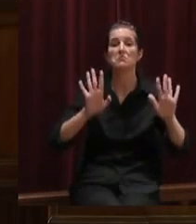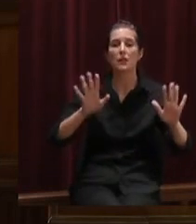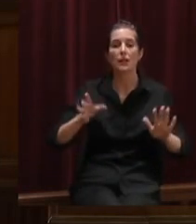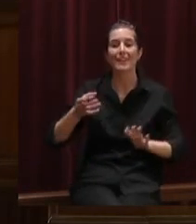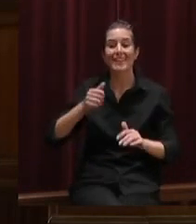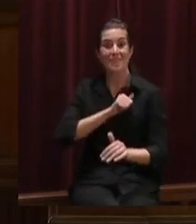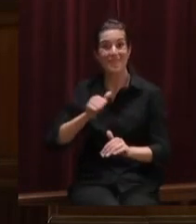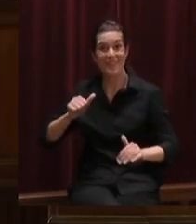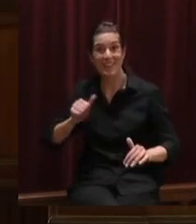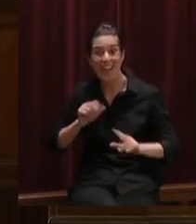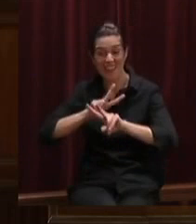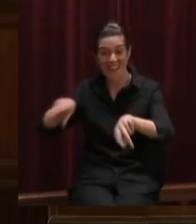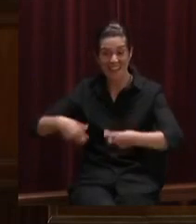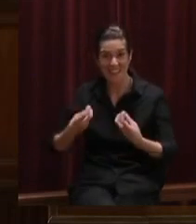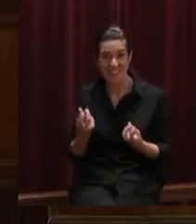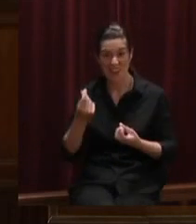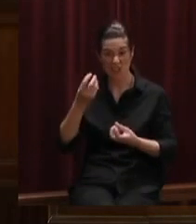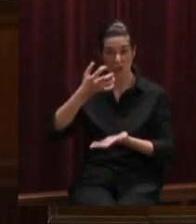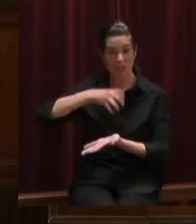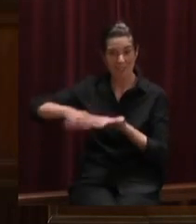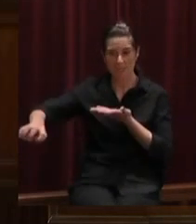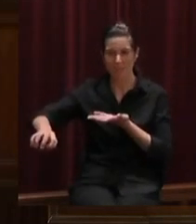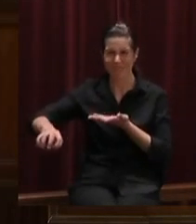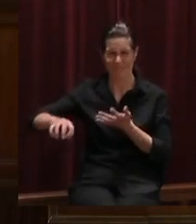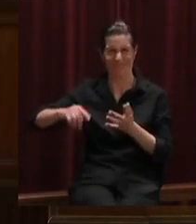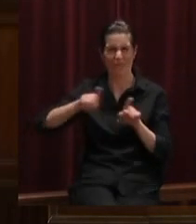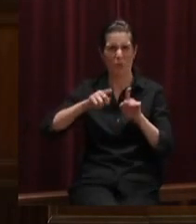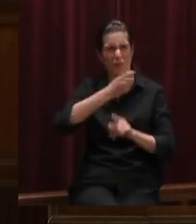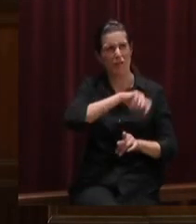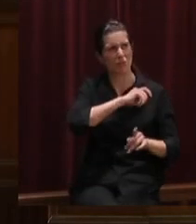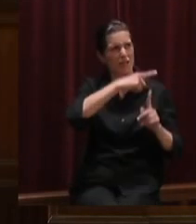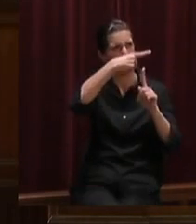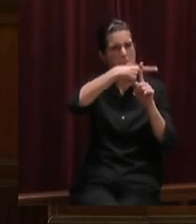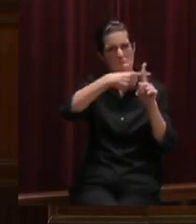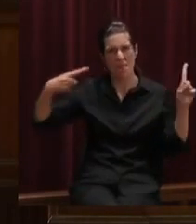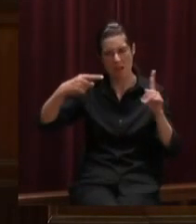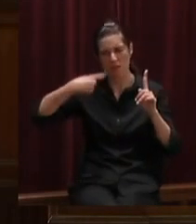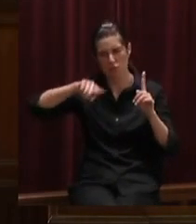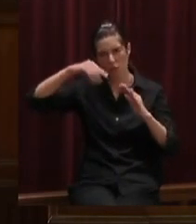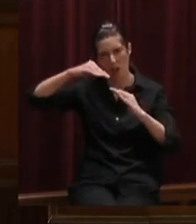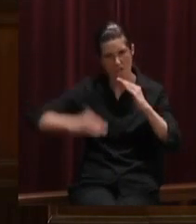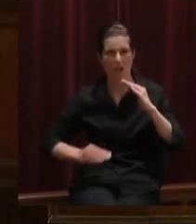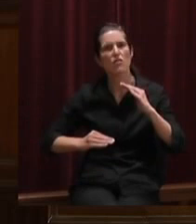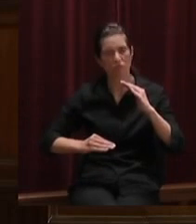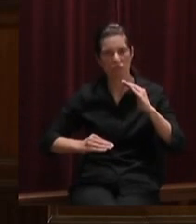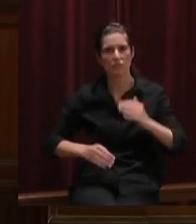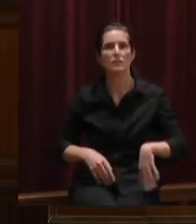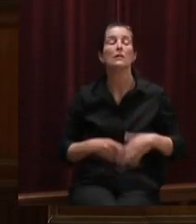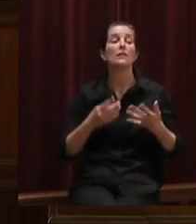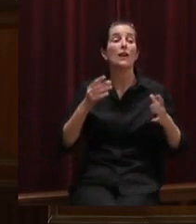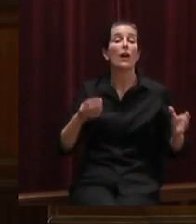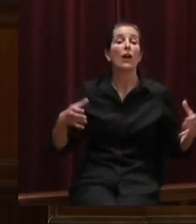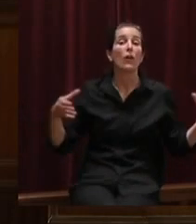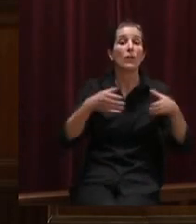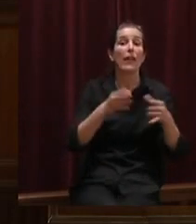en innovació segueix per sota de la mitjana. I encara que ens haguem convertit en model investigador a seguir per la comunitat científica